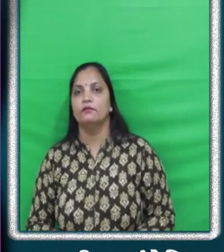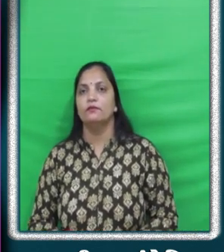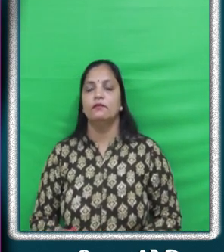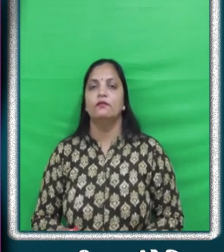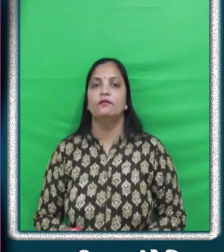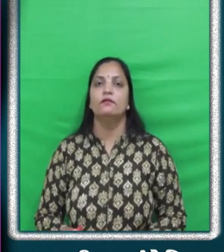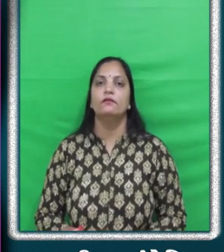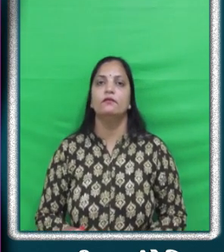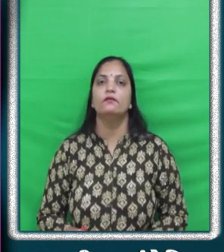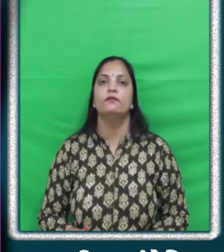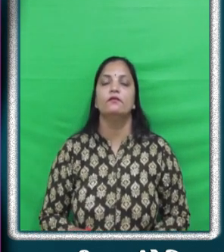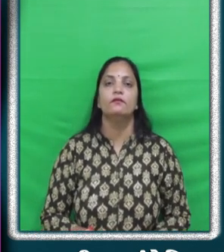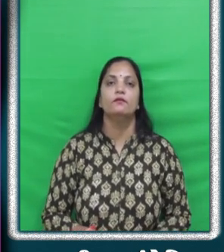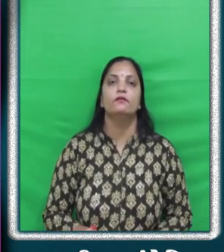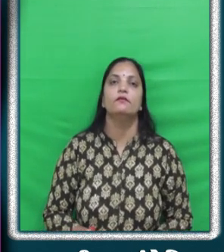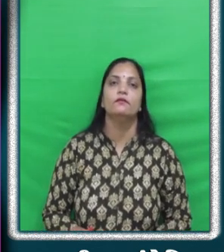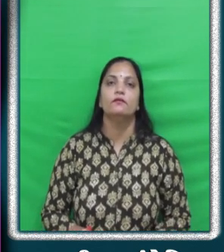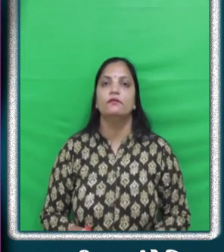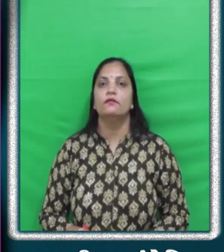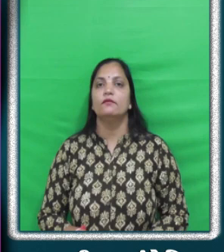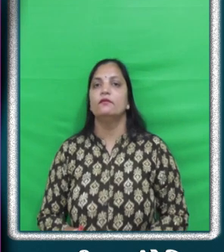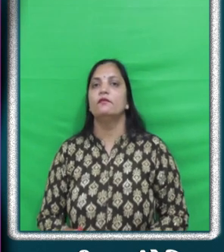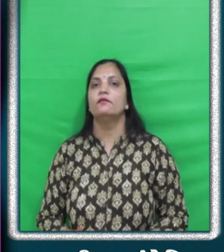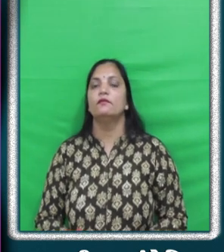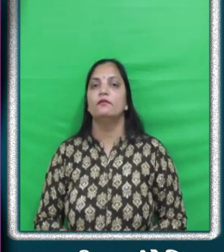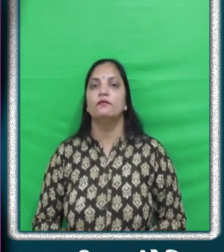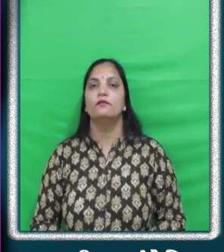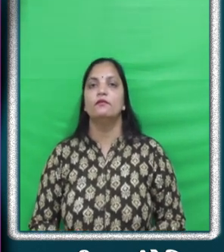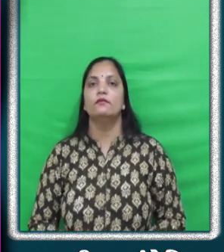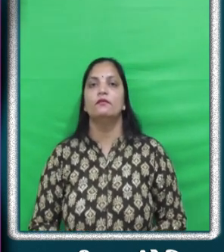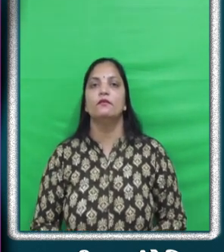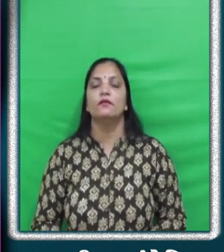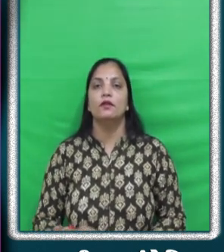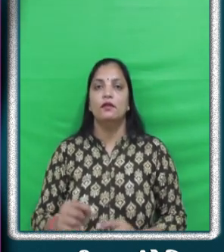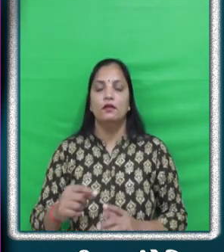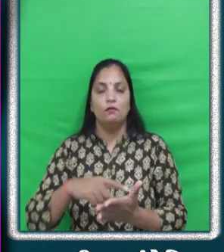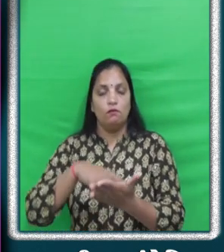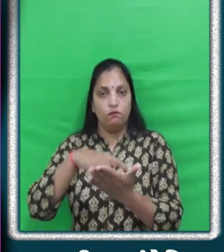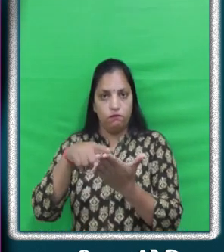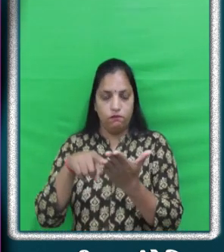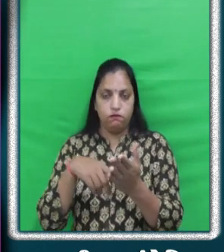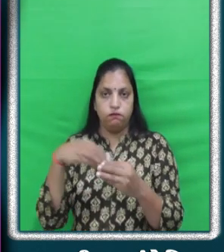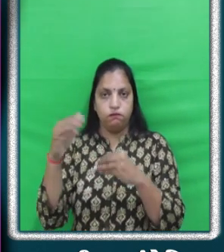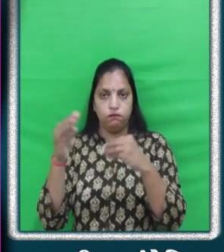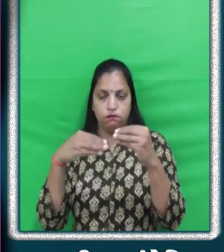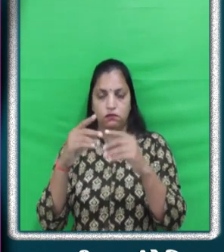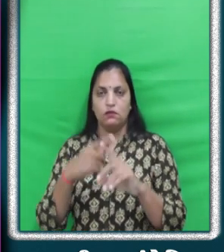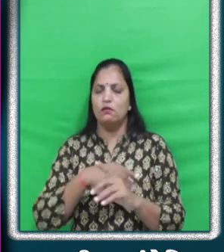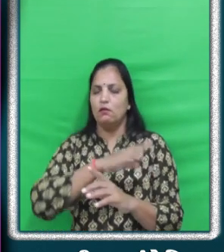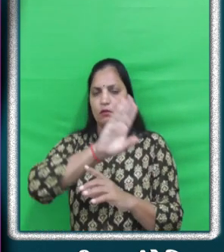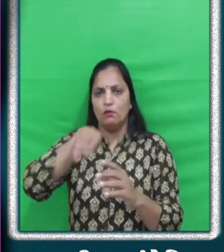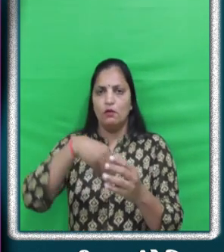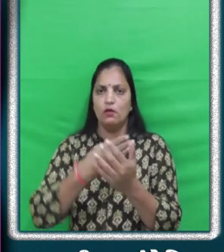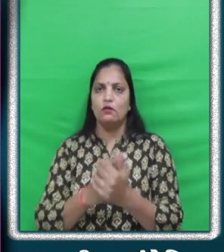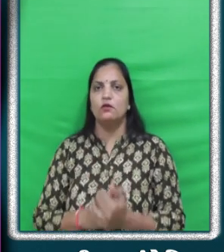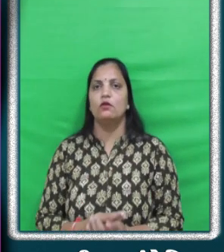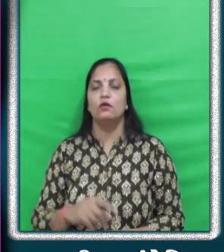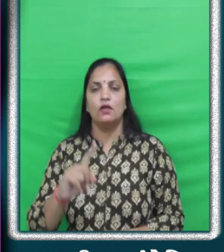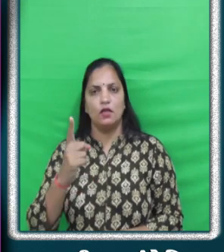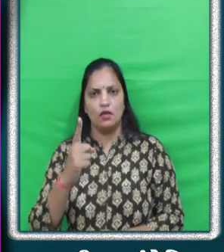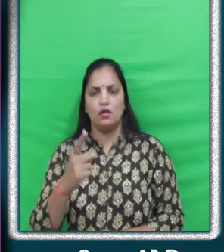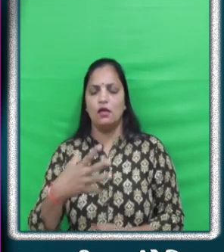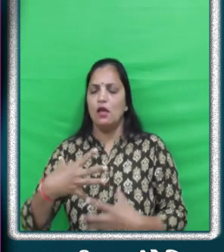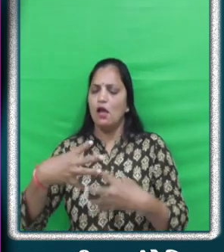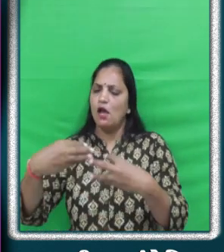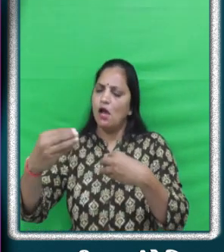સરસ, વોટર બધા કહી રહ્યા છે, ફ્રૂટ બધા કહી રહ્યા છે, પર્ણો કહી રહ્યા છે, તો આ બધું જે છે વનસ્પતિનું